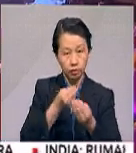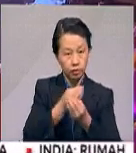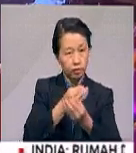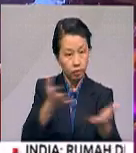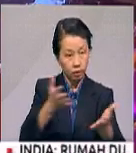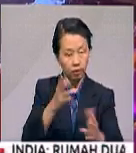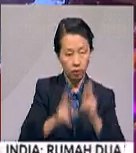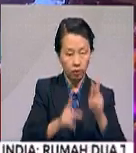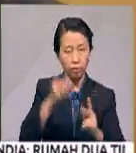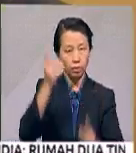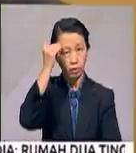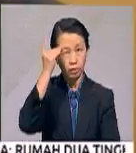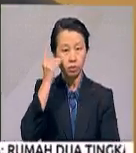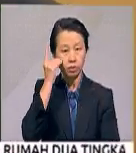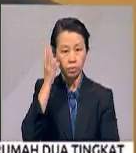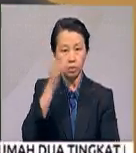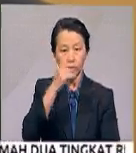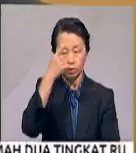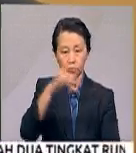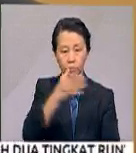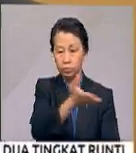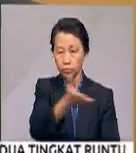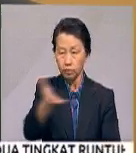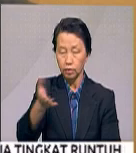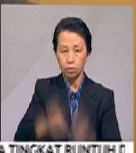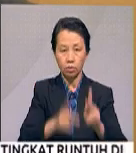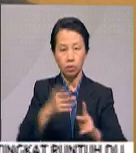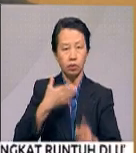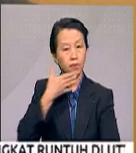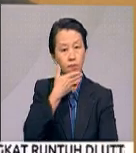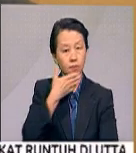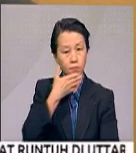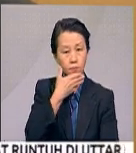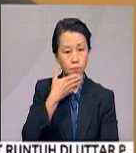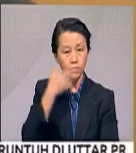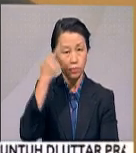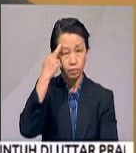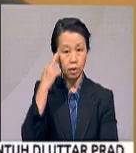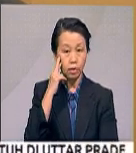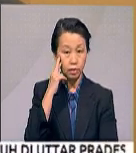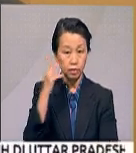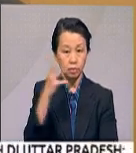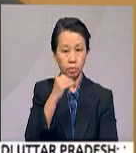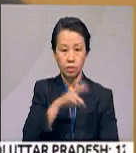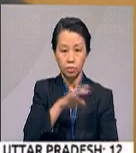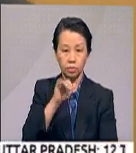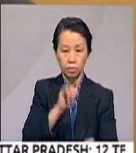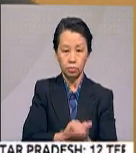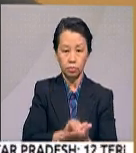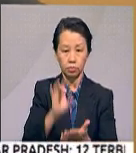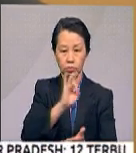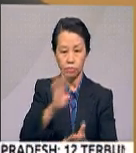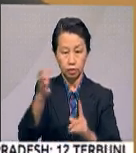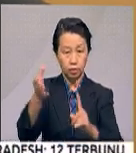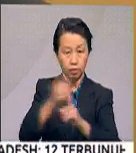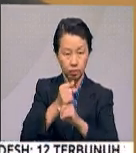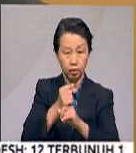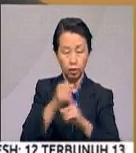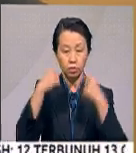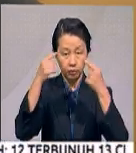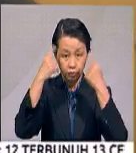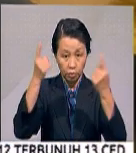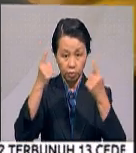kepada orang-orang dewasa tapi pada anak-anak remaja dan itu satu capaian. Kalau kita lihat